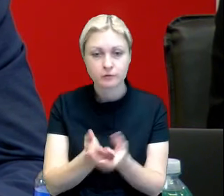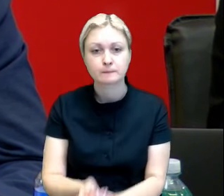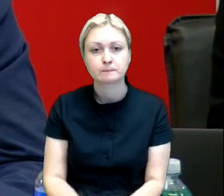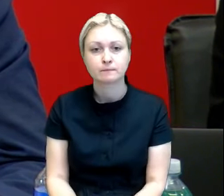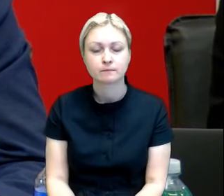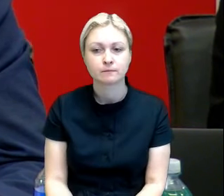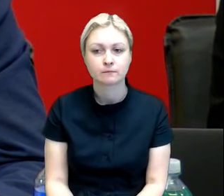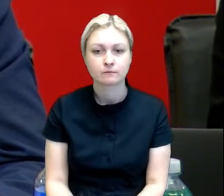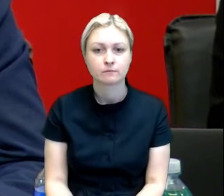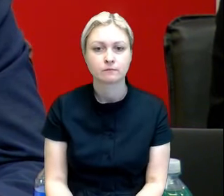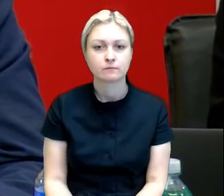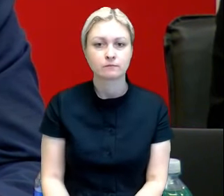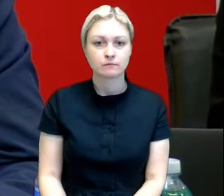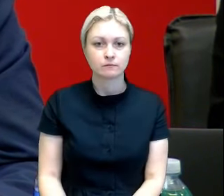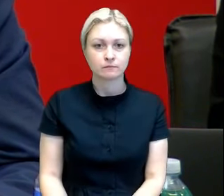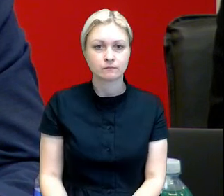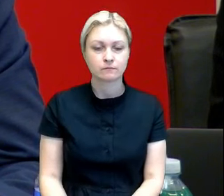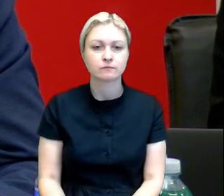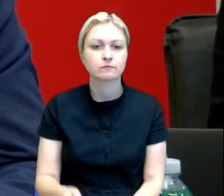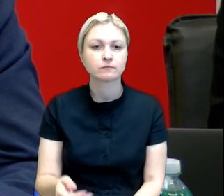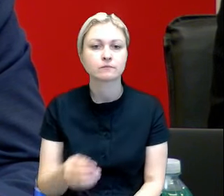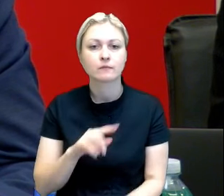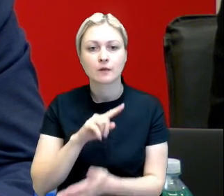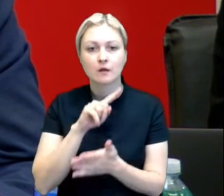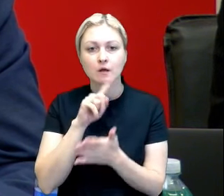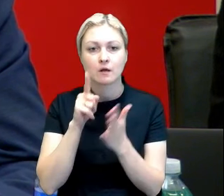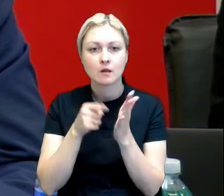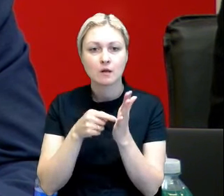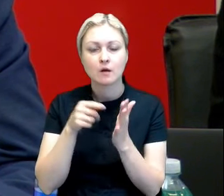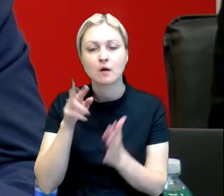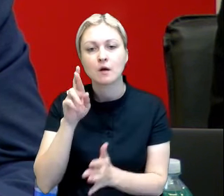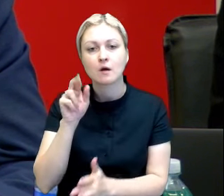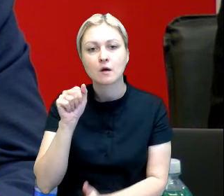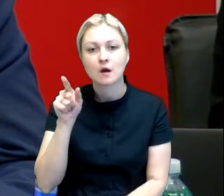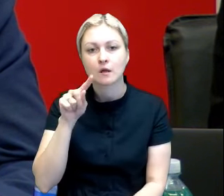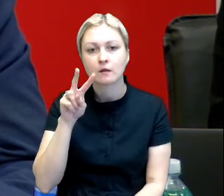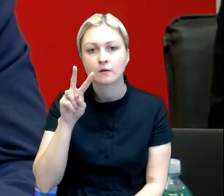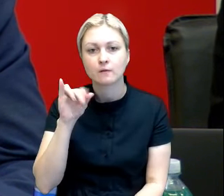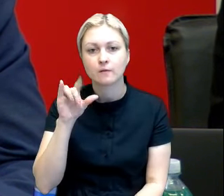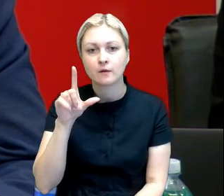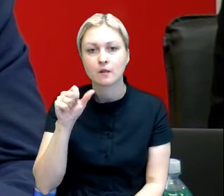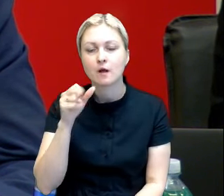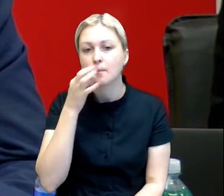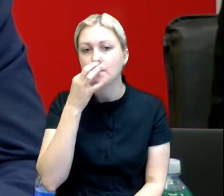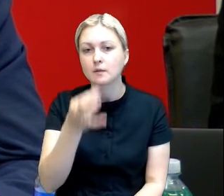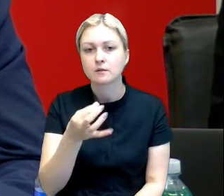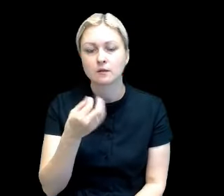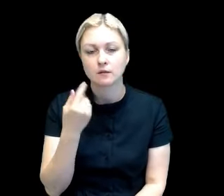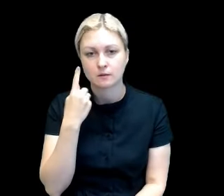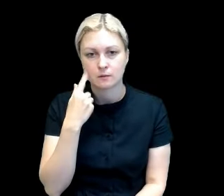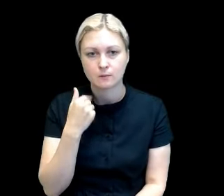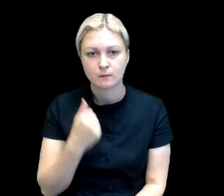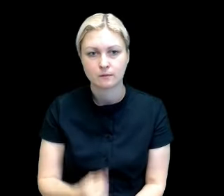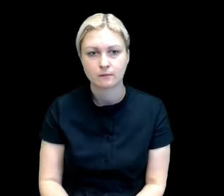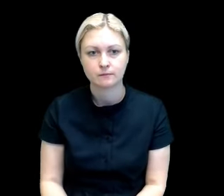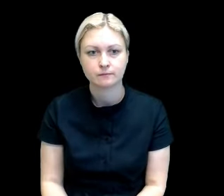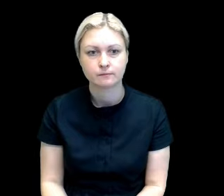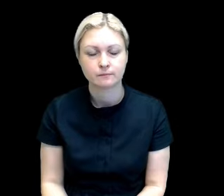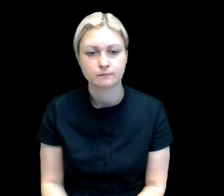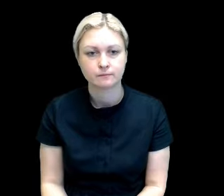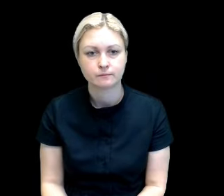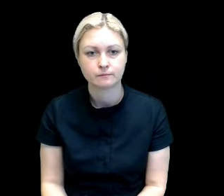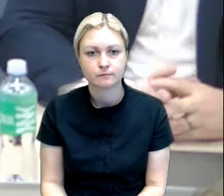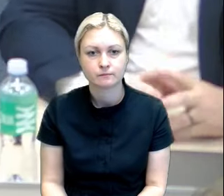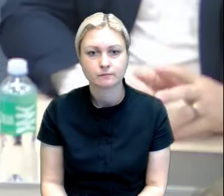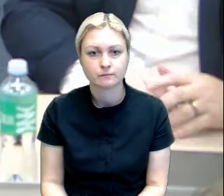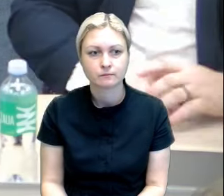pasisakymų taip klausimai turbūt taip ugnius radvila prašau pasisakymas taip ugnius radvila prašau